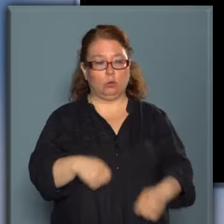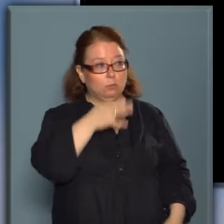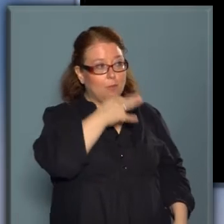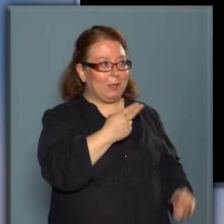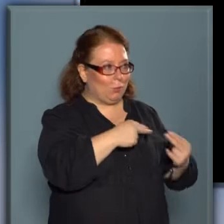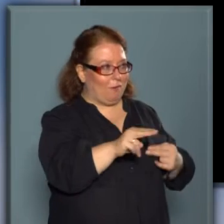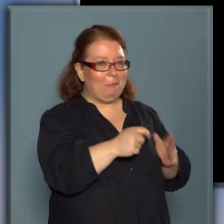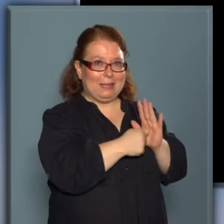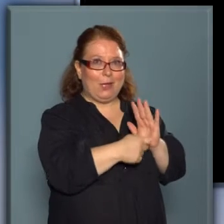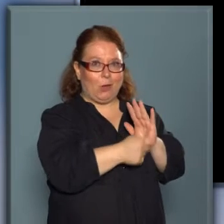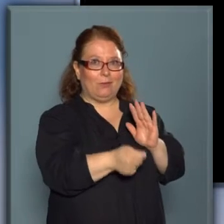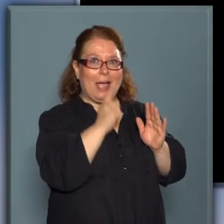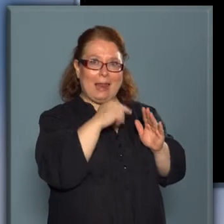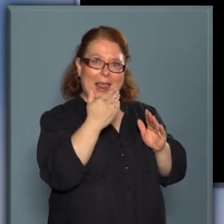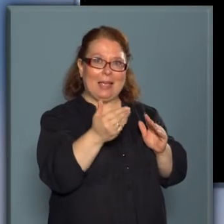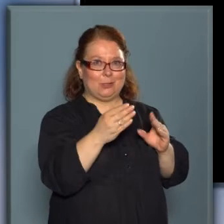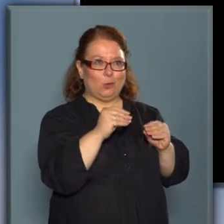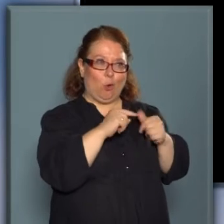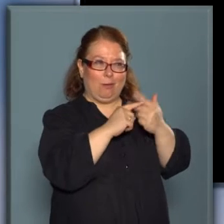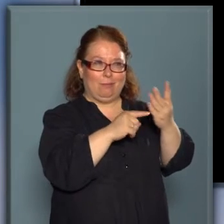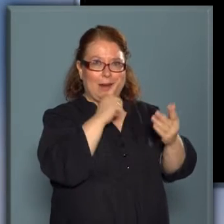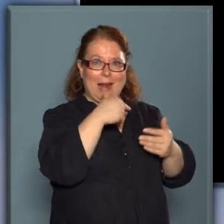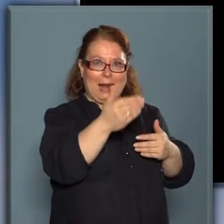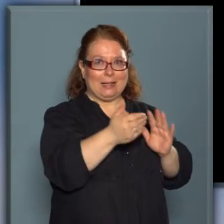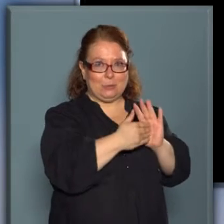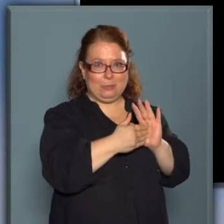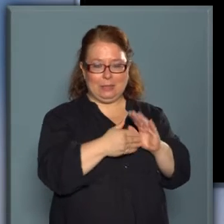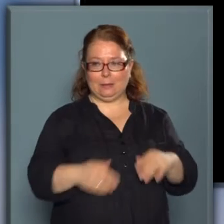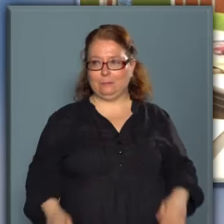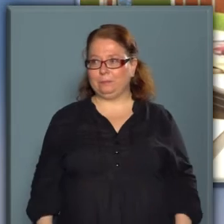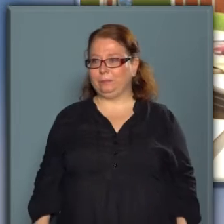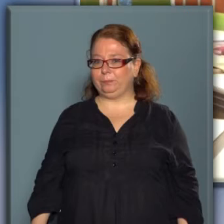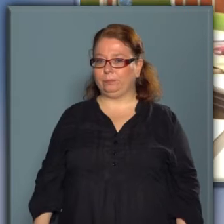gondolom még további kiadványok, és még nagyon-nagyon sok minden más megjelenési mód is.